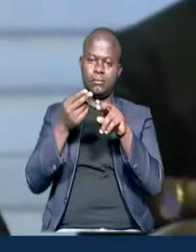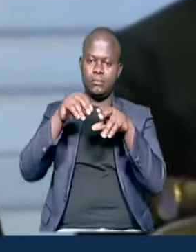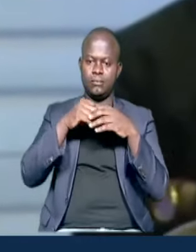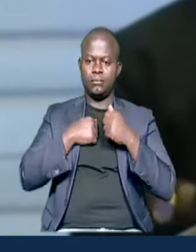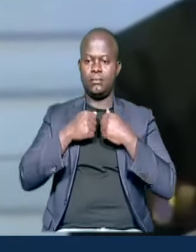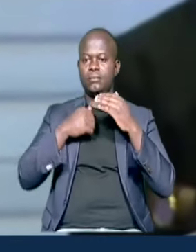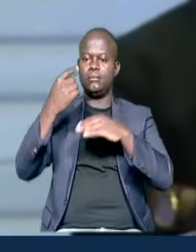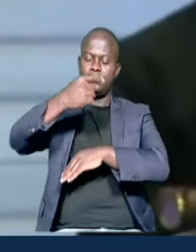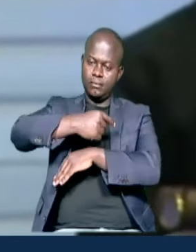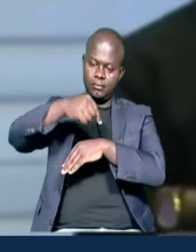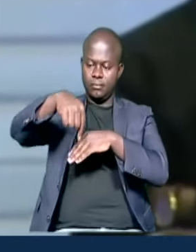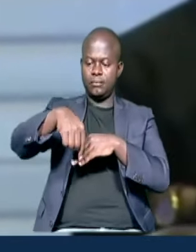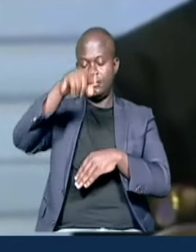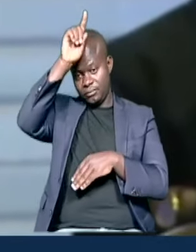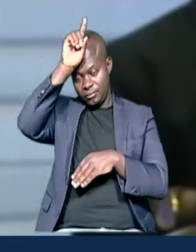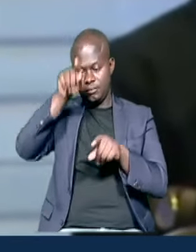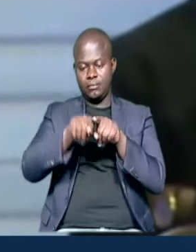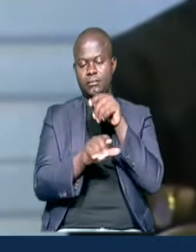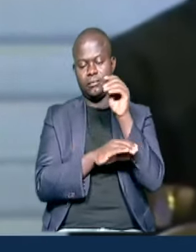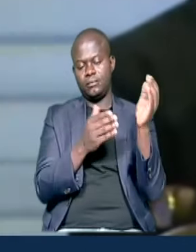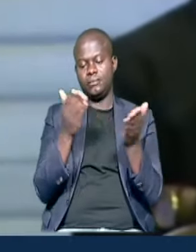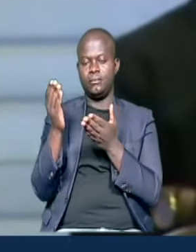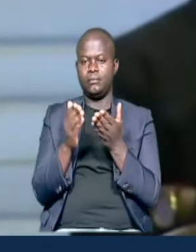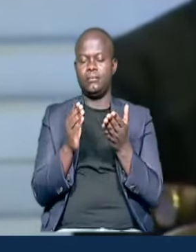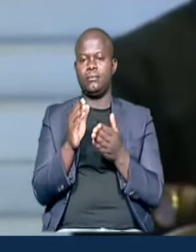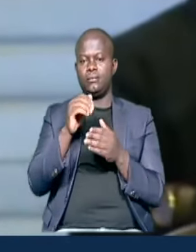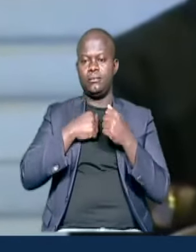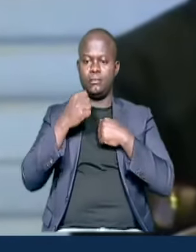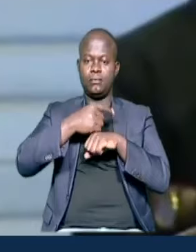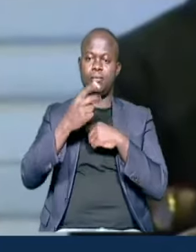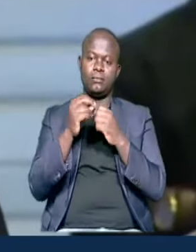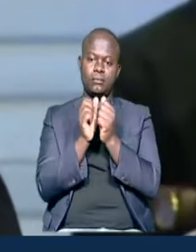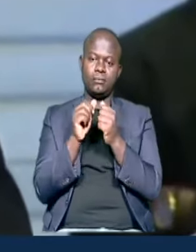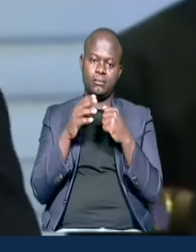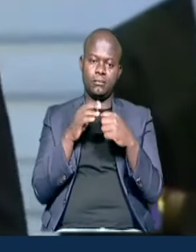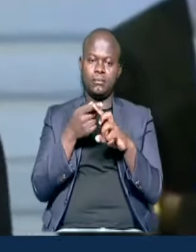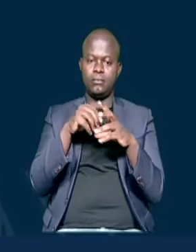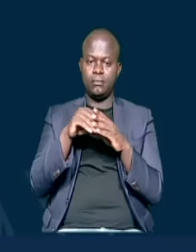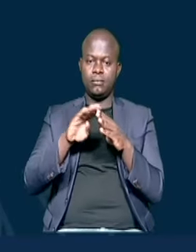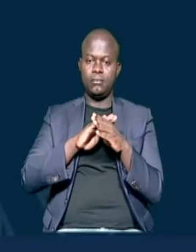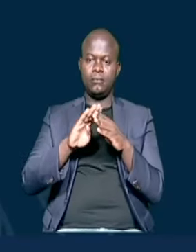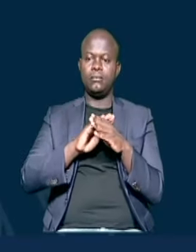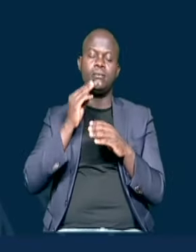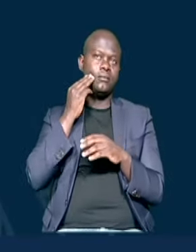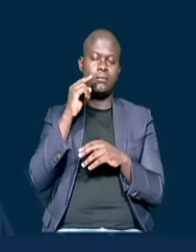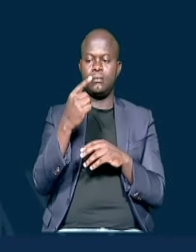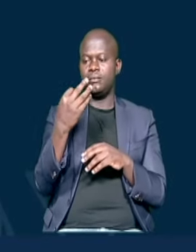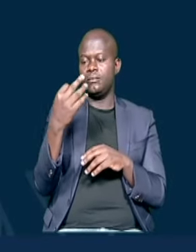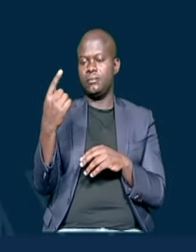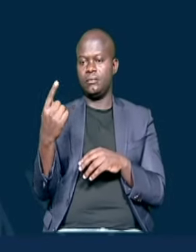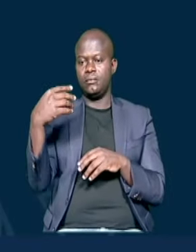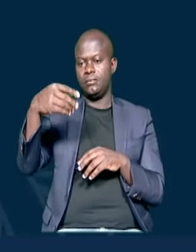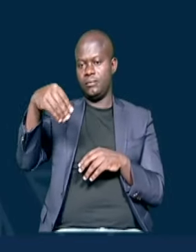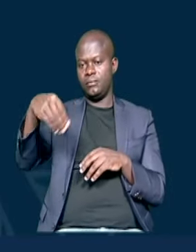Day. Ubudage nk'igihugu cyakiriye Rwanda Day ya 2019 cyaturutse ishoramari rya miliyoni 131